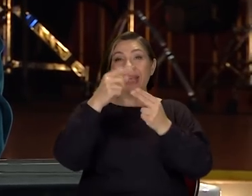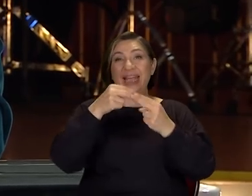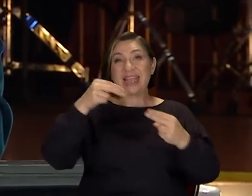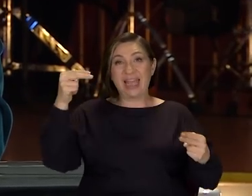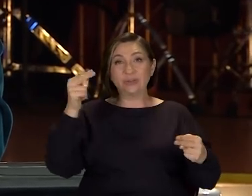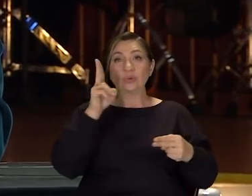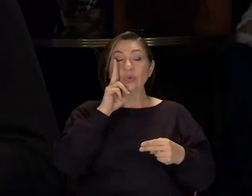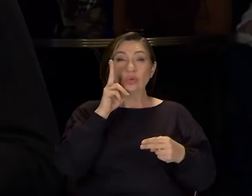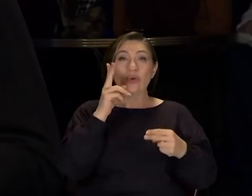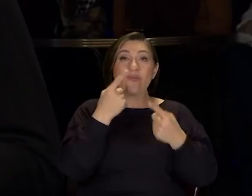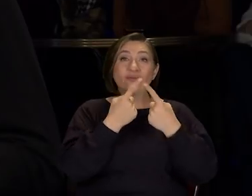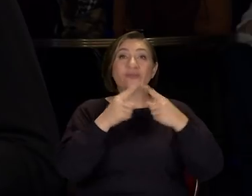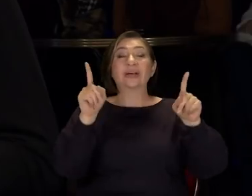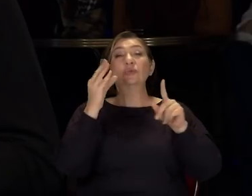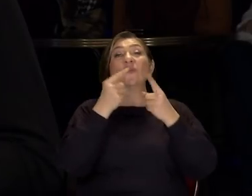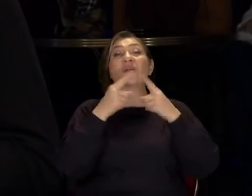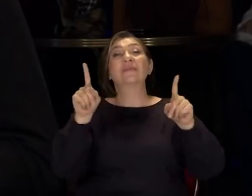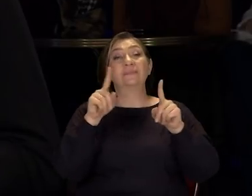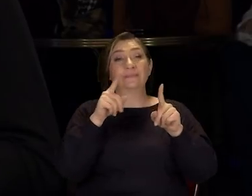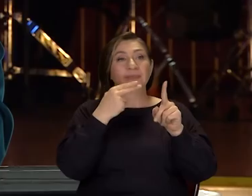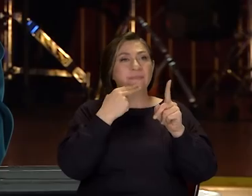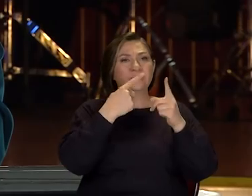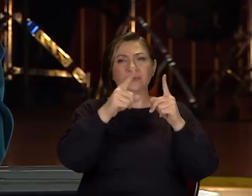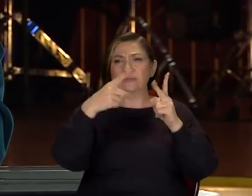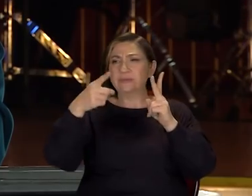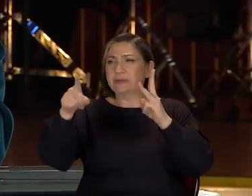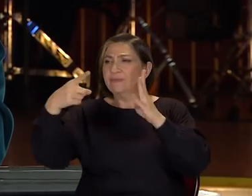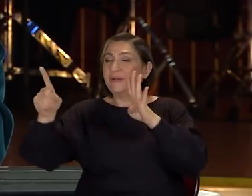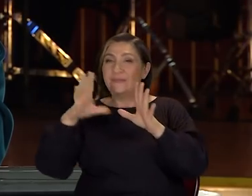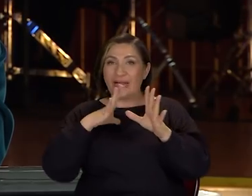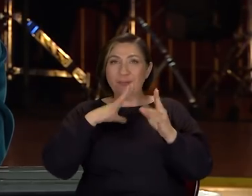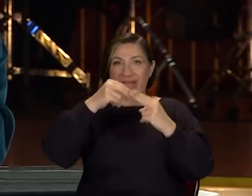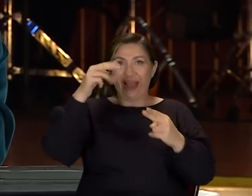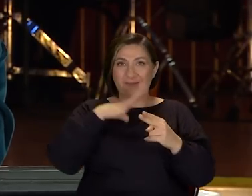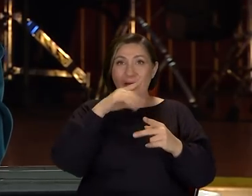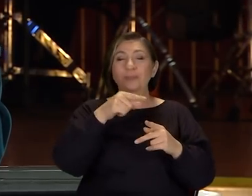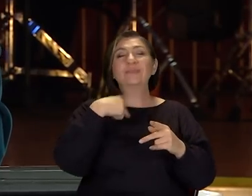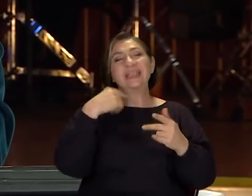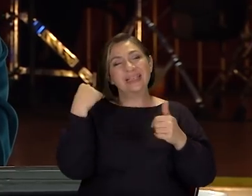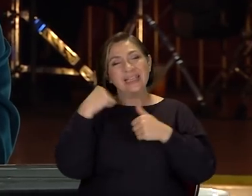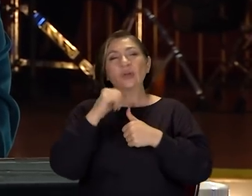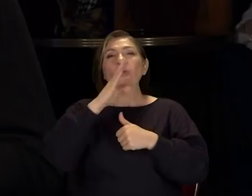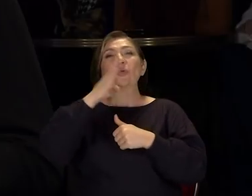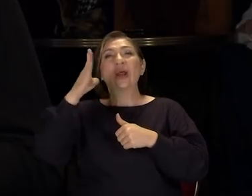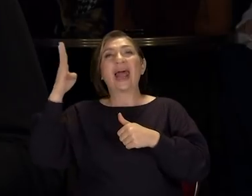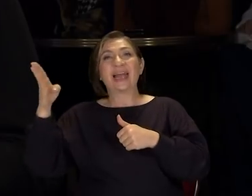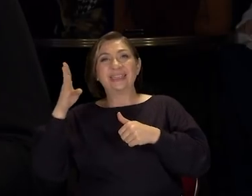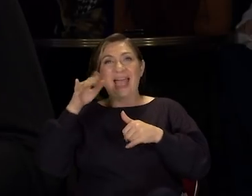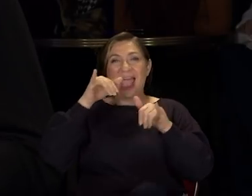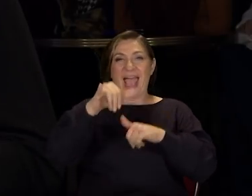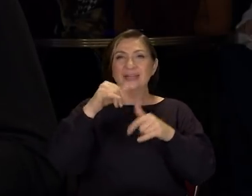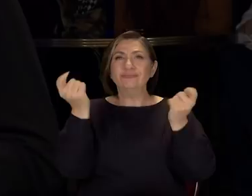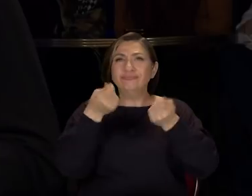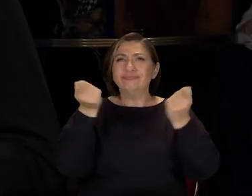hikayenin sonucuna farklı, çok farklı birbirinden farklı kadına böyle bir hikaye. Yine biz bir turnelerdeyiz, koşuyoruz sizin gibi